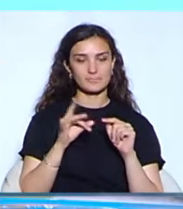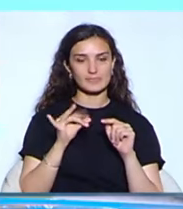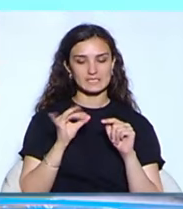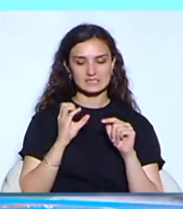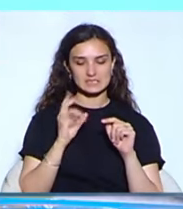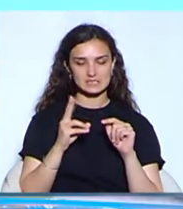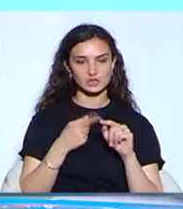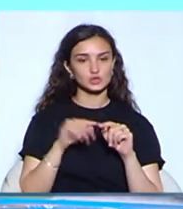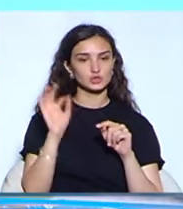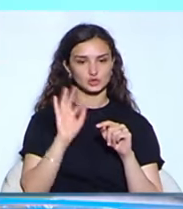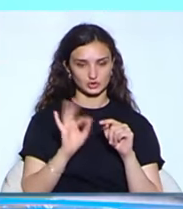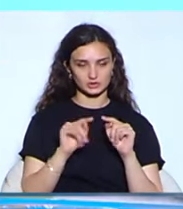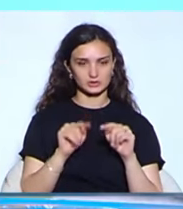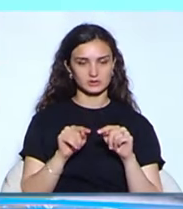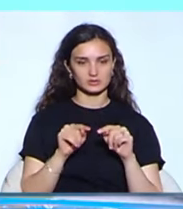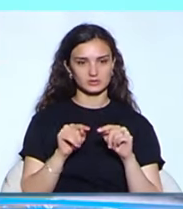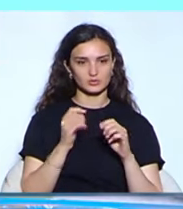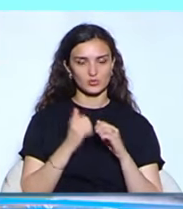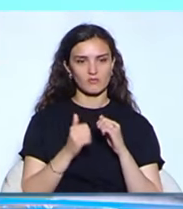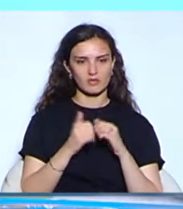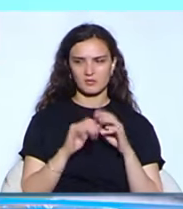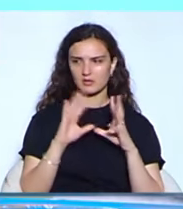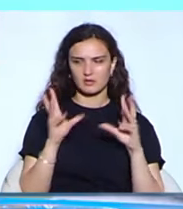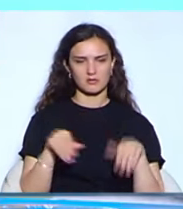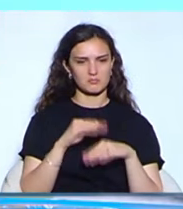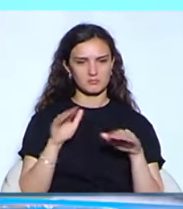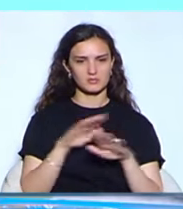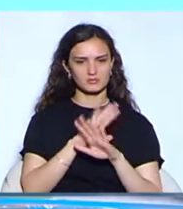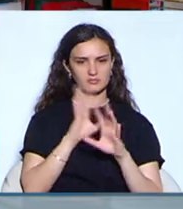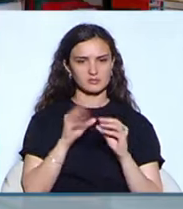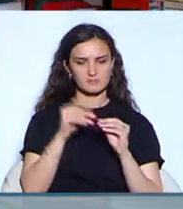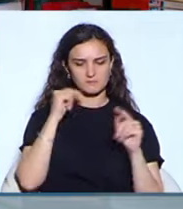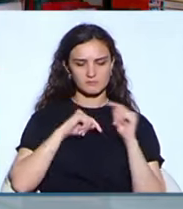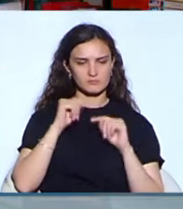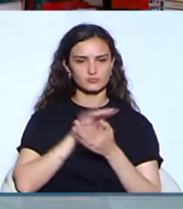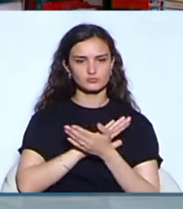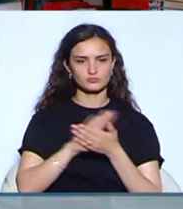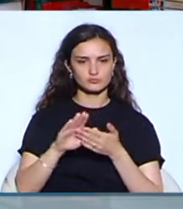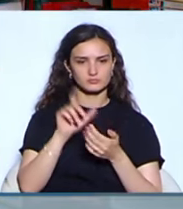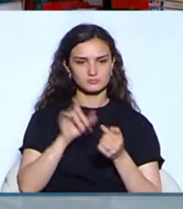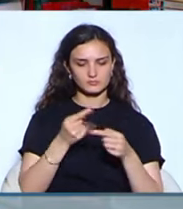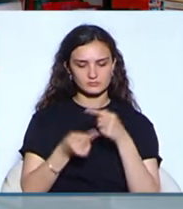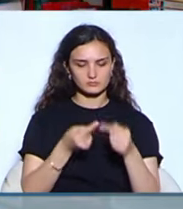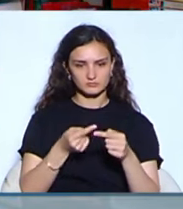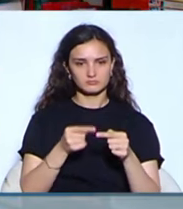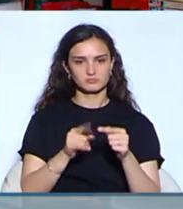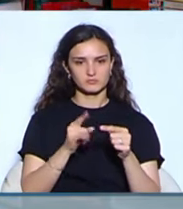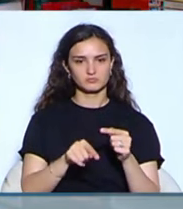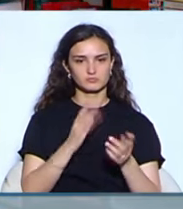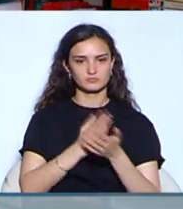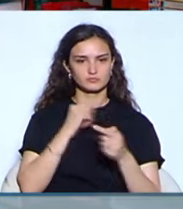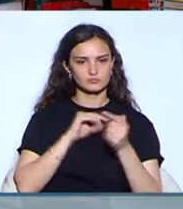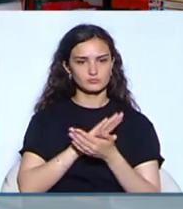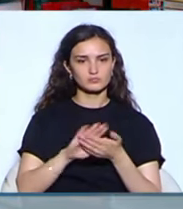რისკები რომელიც ხშირად მოწმენდილცაზე ყოველგვარი დატვირთვის რისკების მქონე ბიოლოგიური რისკების გარეშე ბავშვს შეუქმნის პრობლემებს